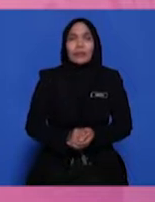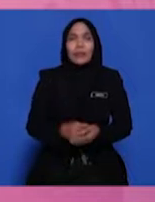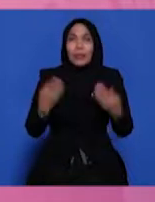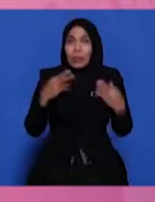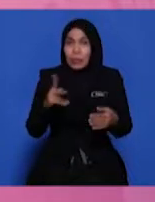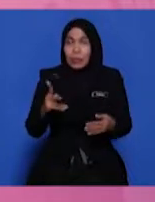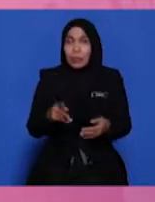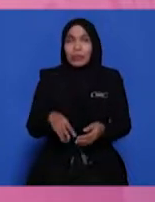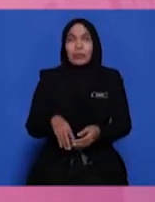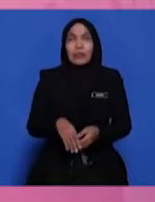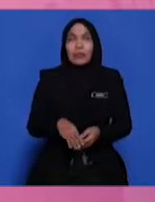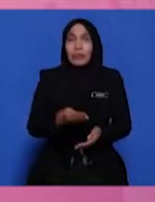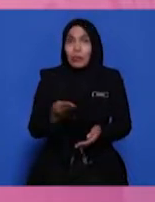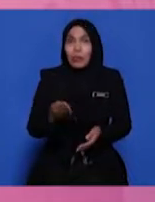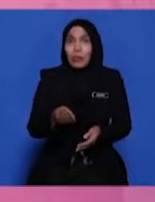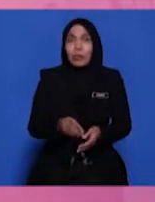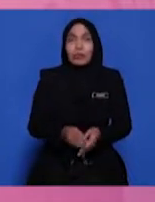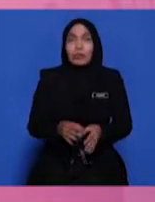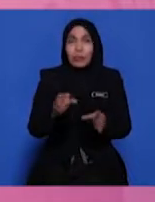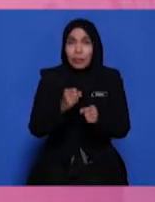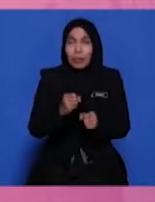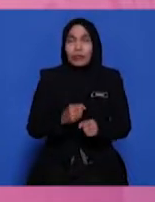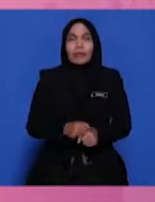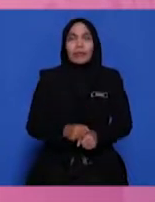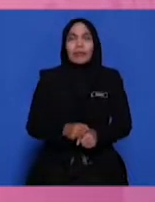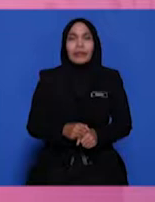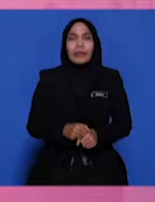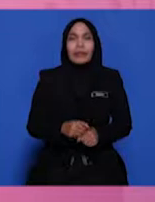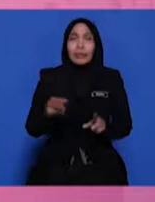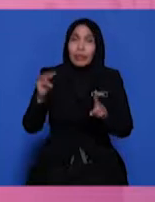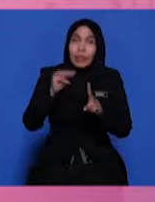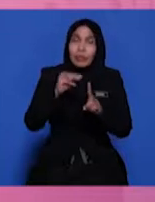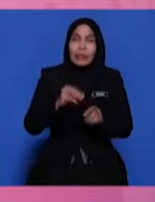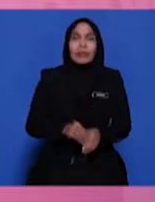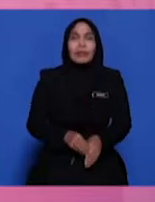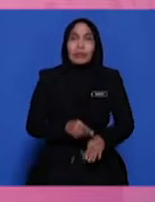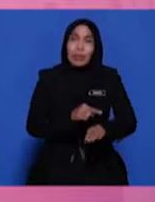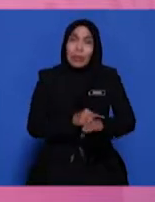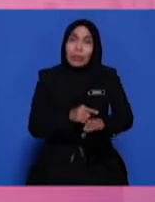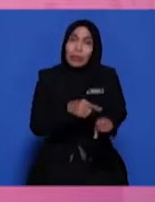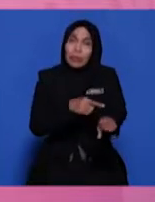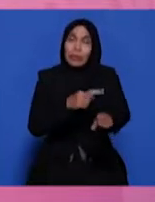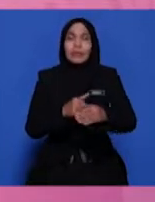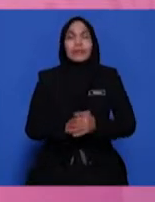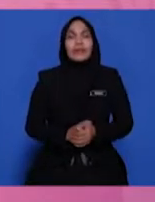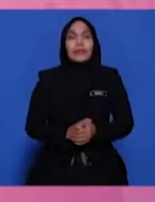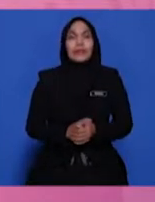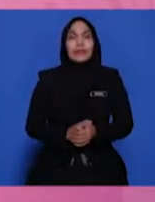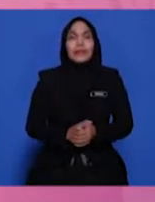Lucy dapat mencapai matlamat kewangan jangka panjang berdasarkan tabiat perbelanjaan